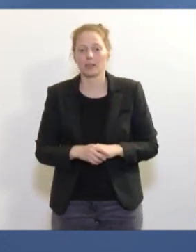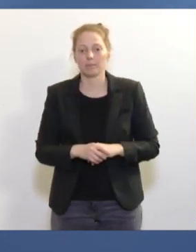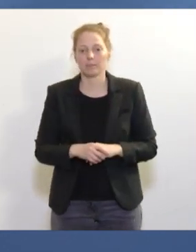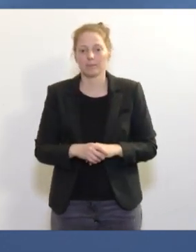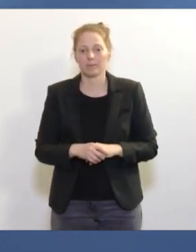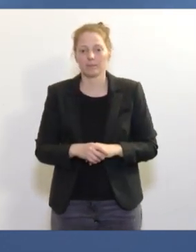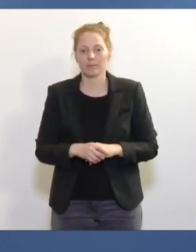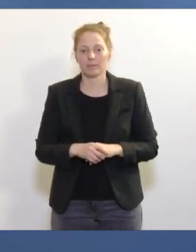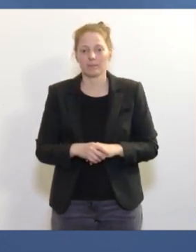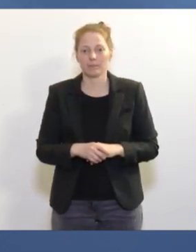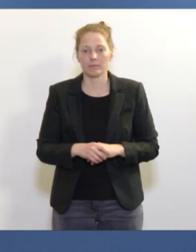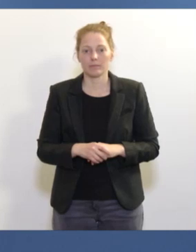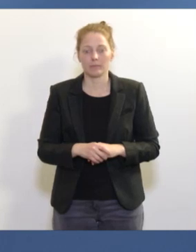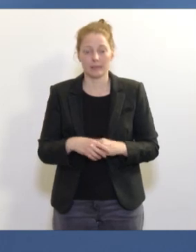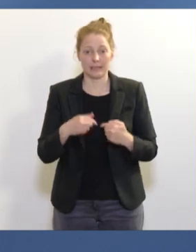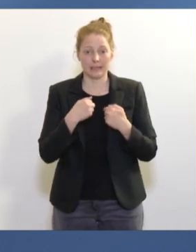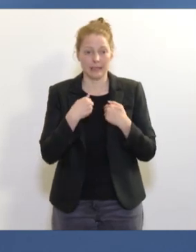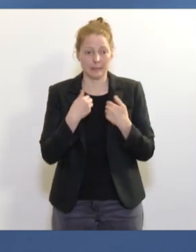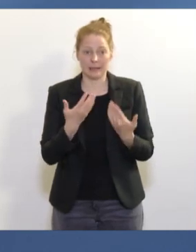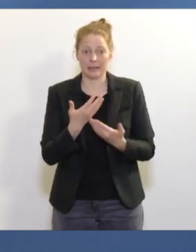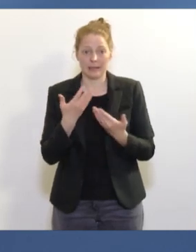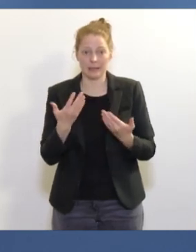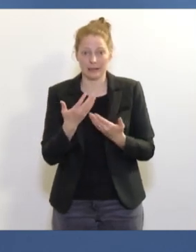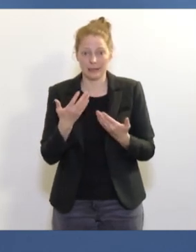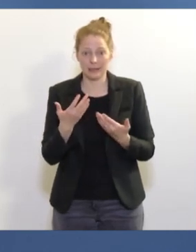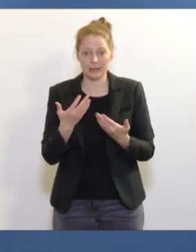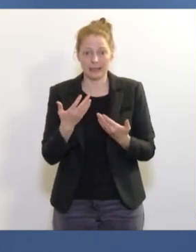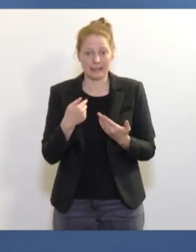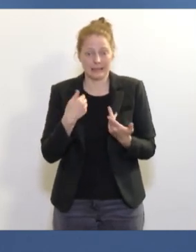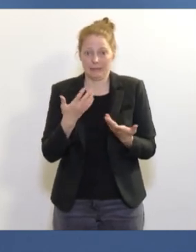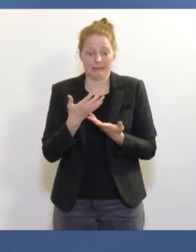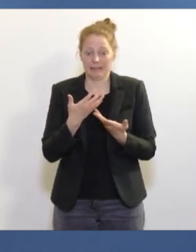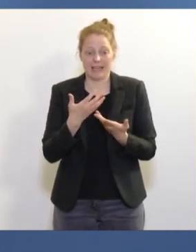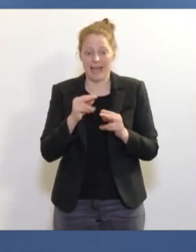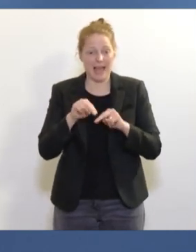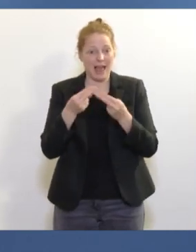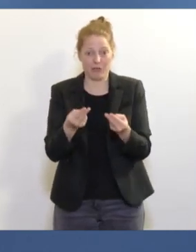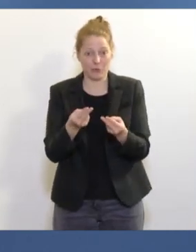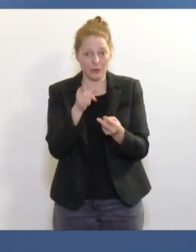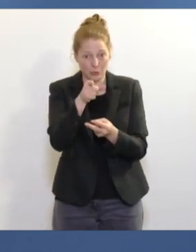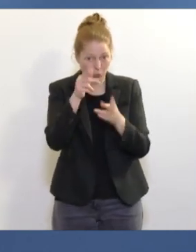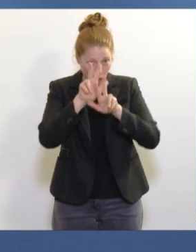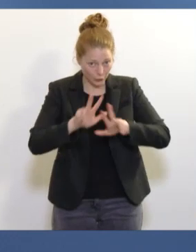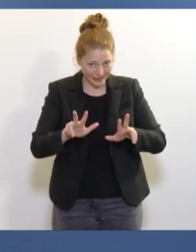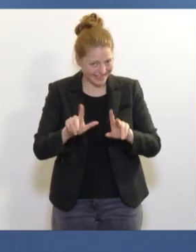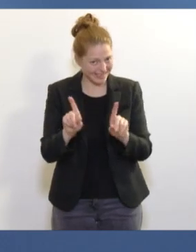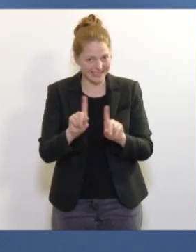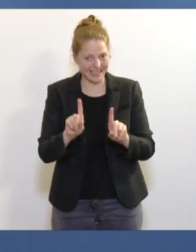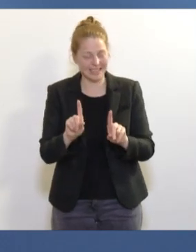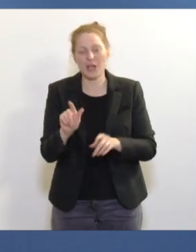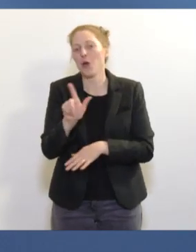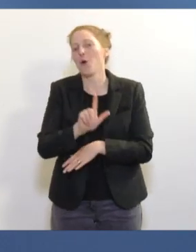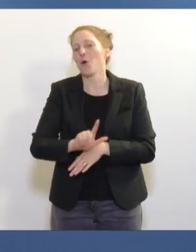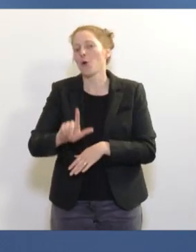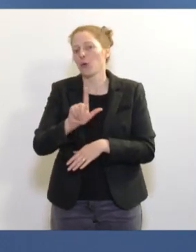mit Sicherheit nicht zur Zufriedenheit vom Vorsteller werde antworten. Wir hatten bis jetzt eine Praxis hier zu